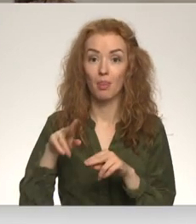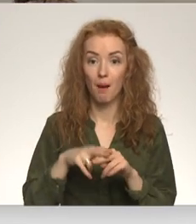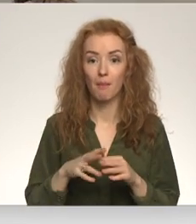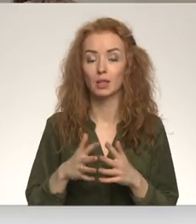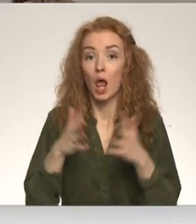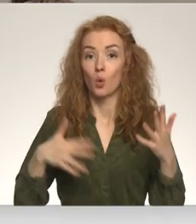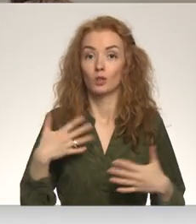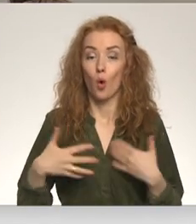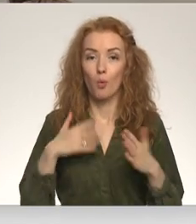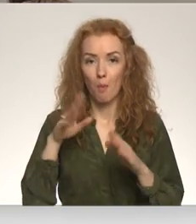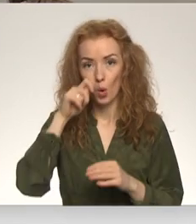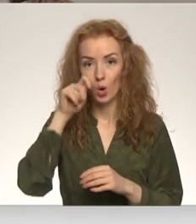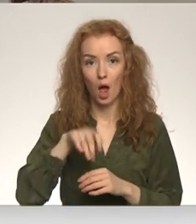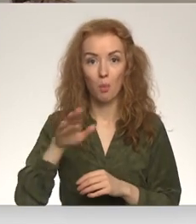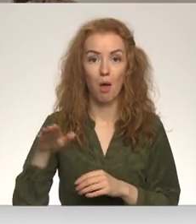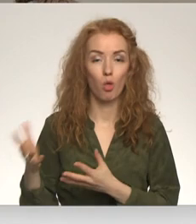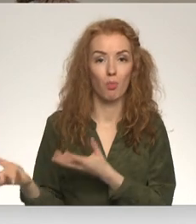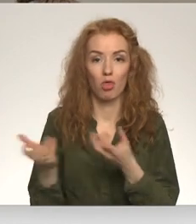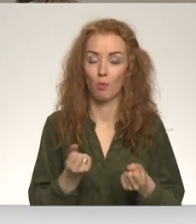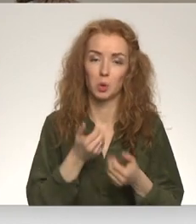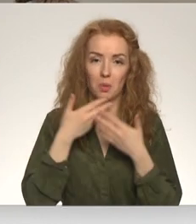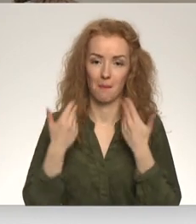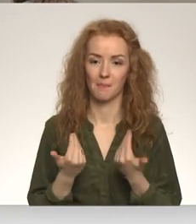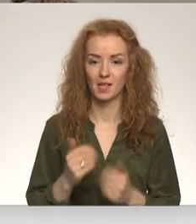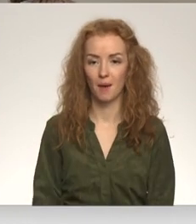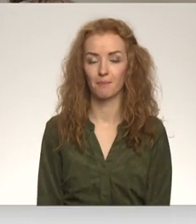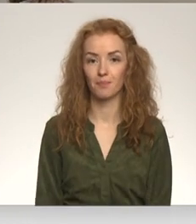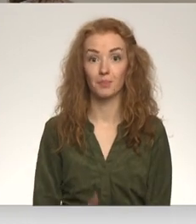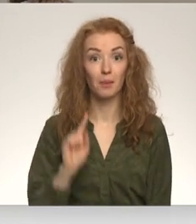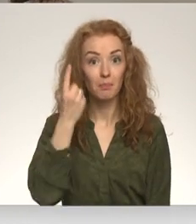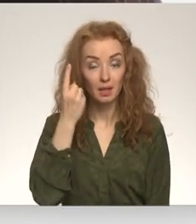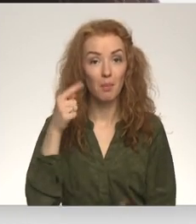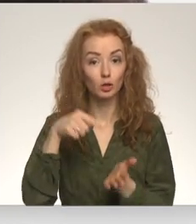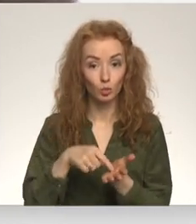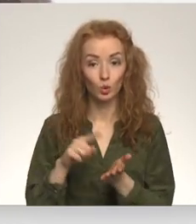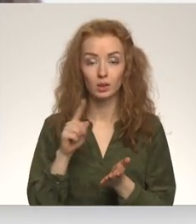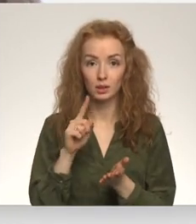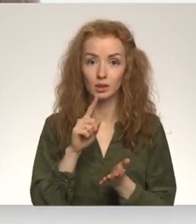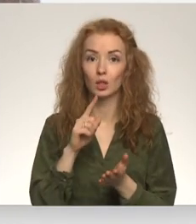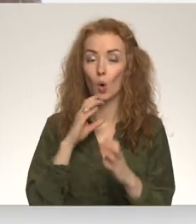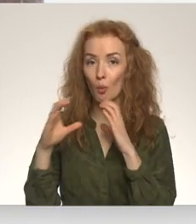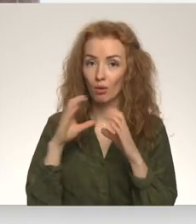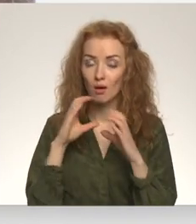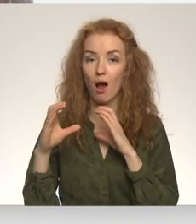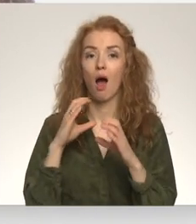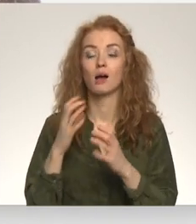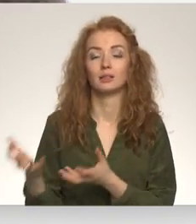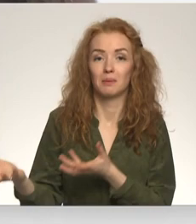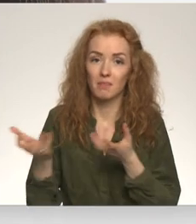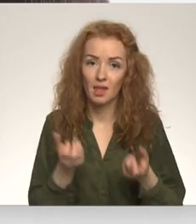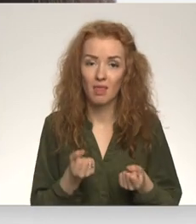liela satraukuma par ukraiņu bērnu uzņemšanu nebija. Pirmais ir socializācija, jā? Nu,